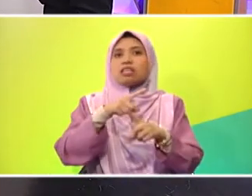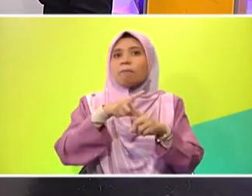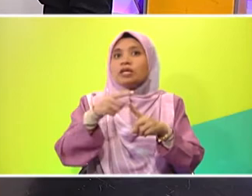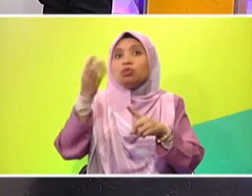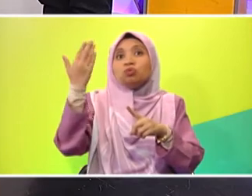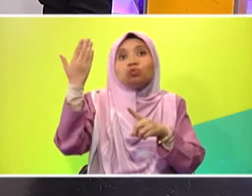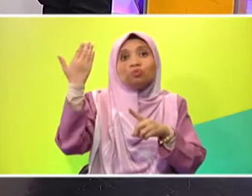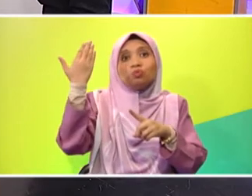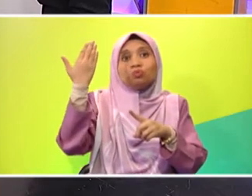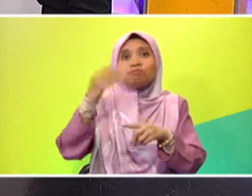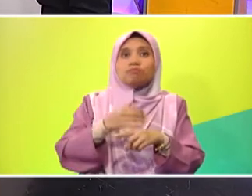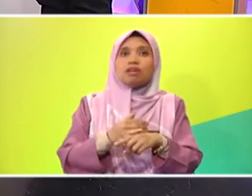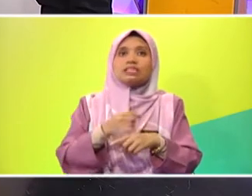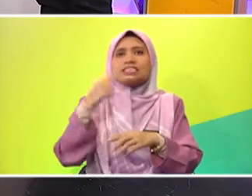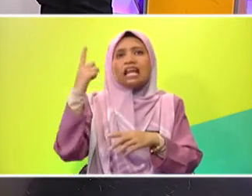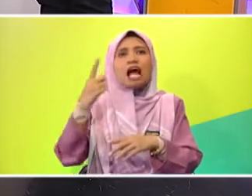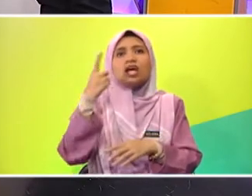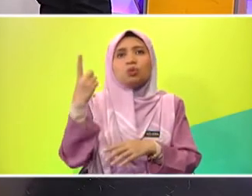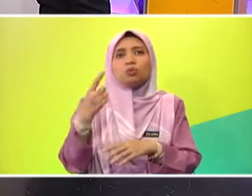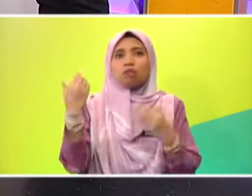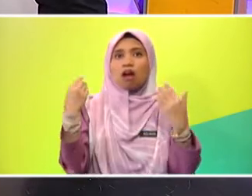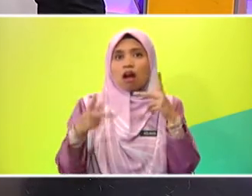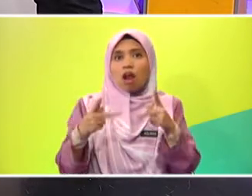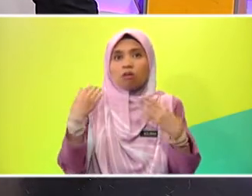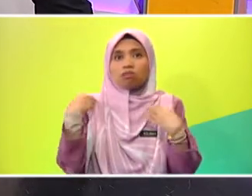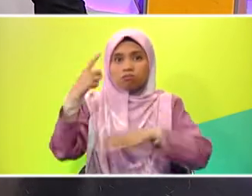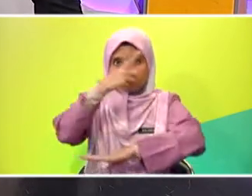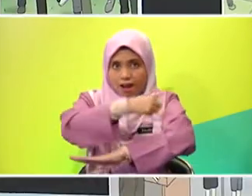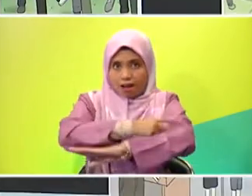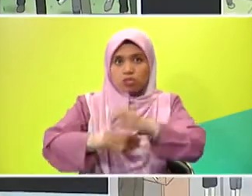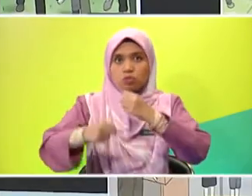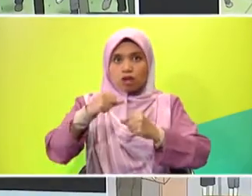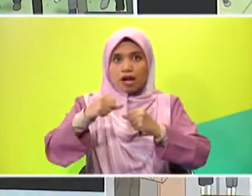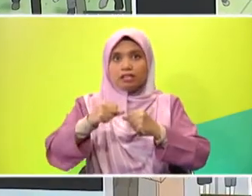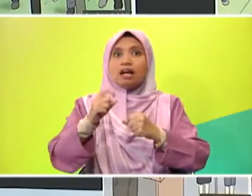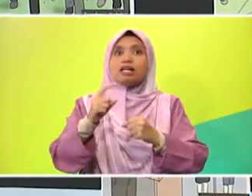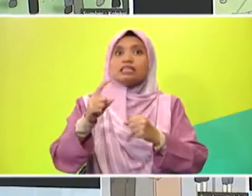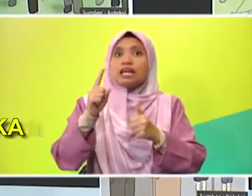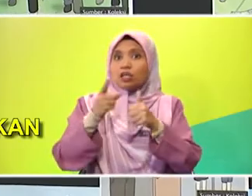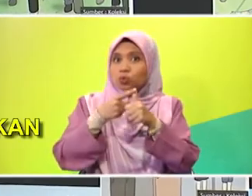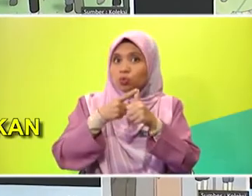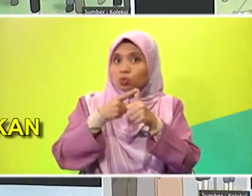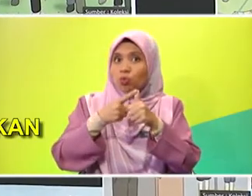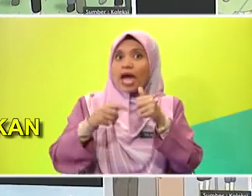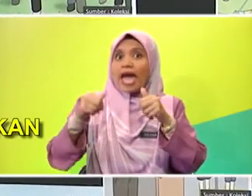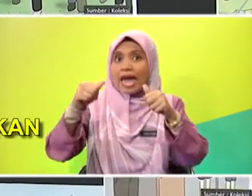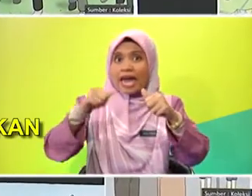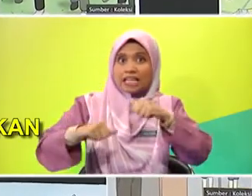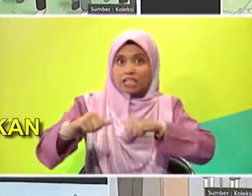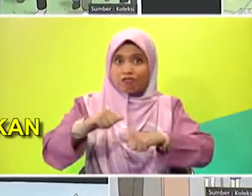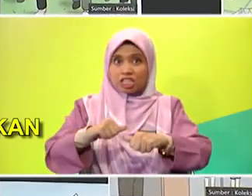tuh sama sekolah dulu Memang sentiasa kalau ada hari sukan pastinya salah satu acara yang